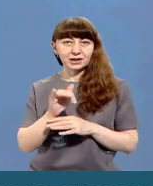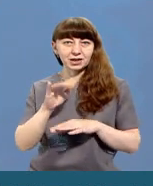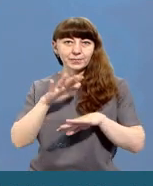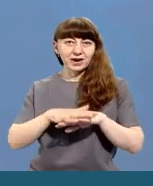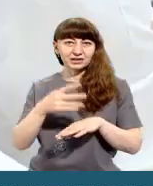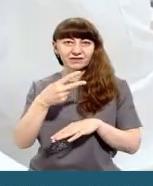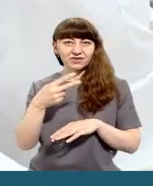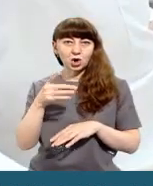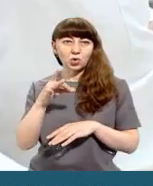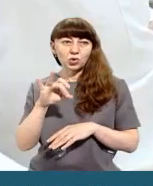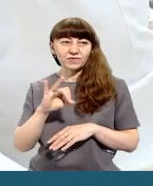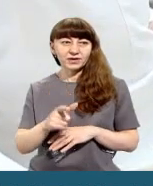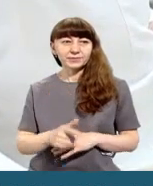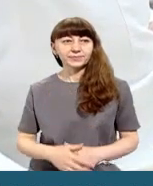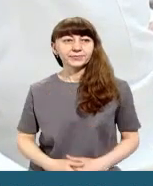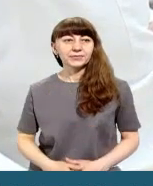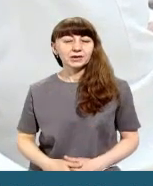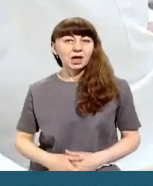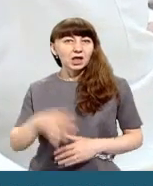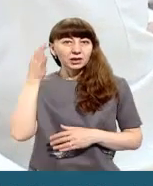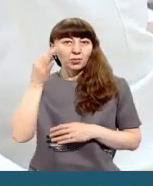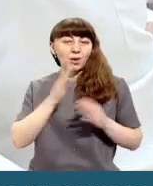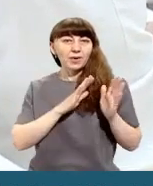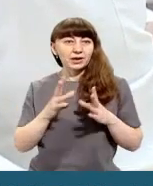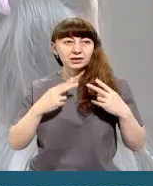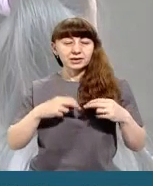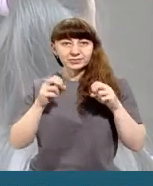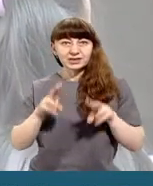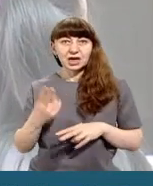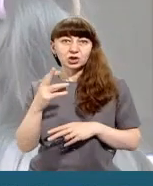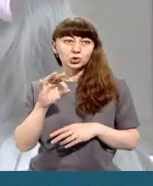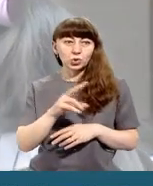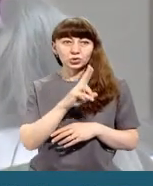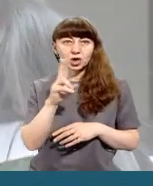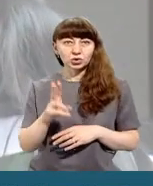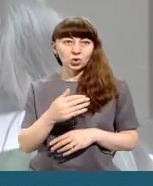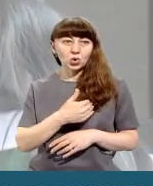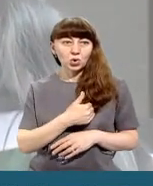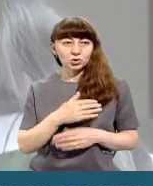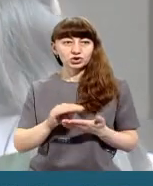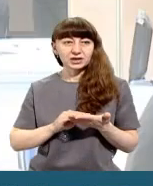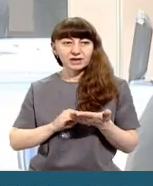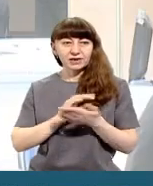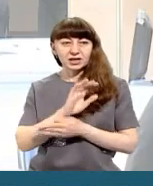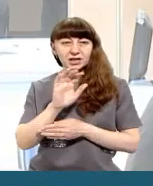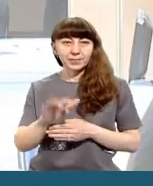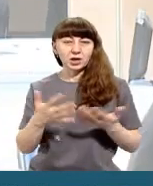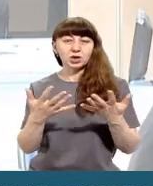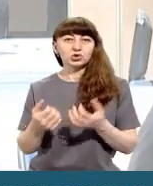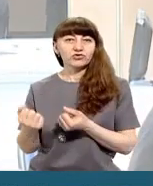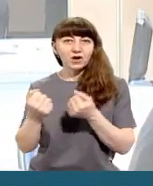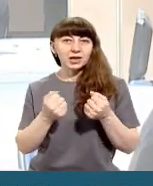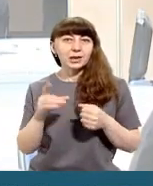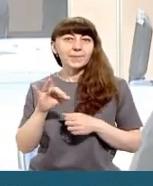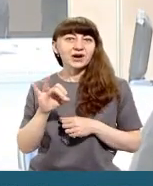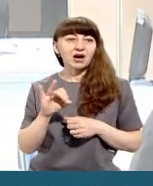приложение банка второго уровня. Специалисты напомнили о графике работы специализированного ЦОНа для тех, кто все же желает подать заявление на получение водительских